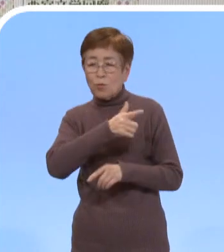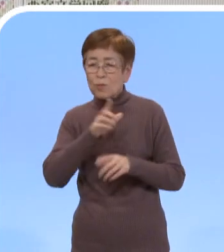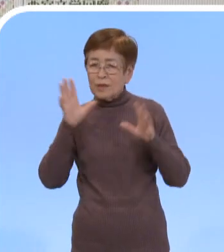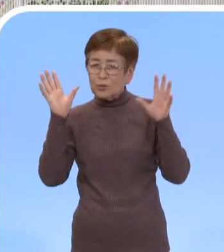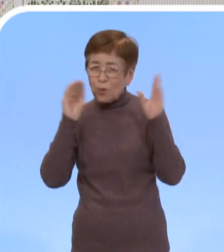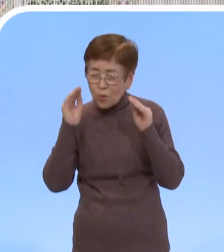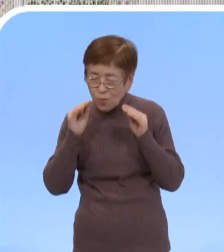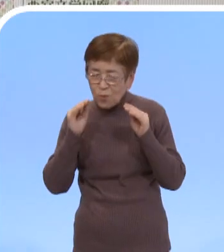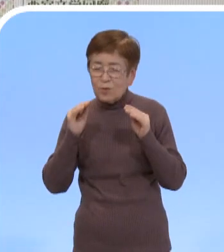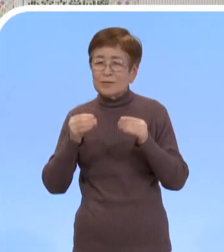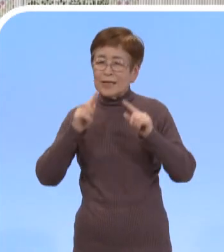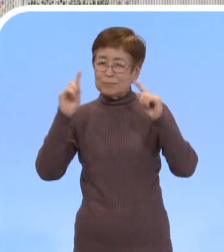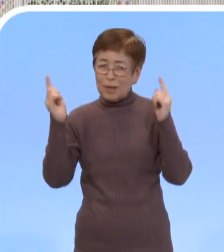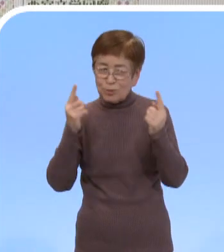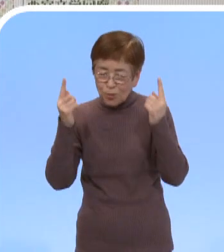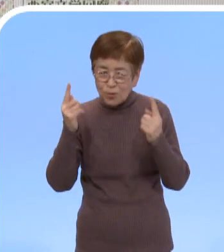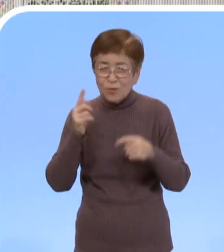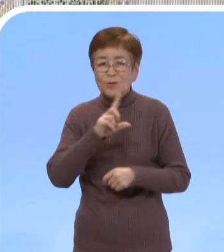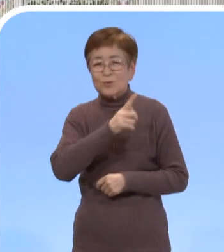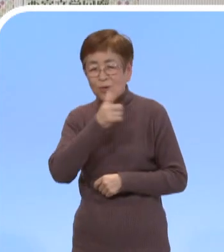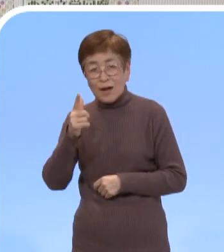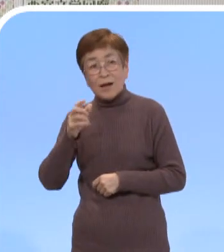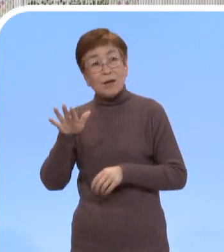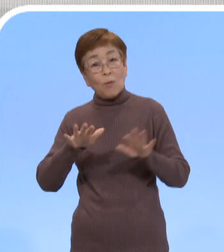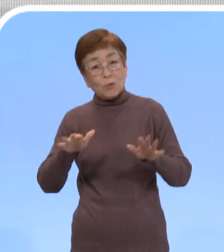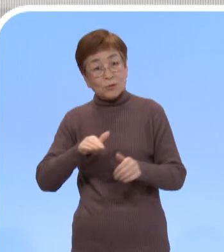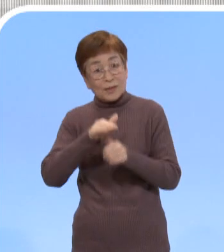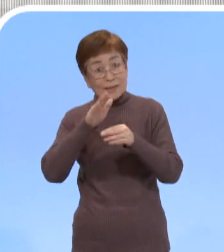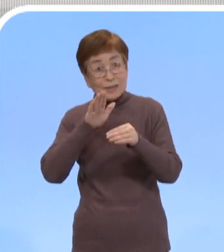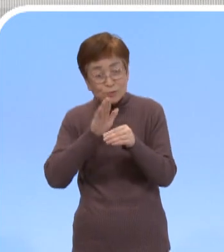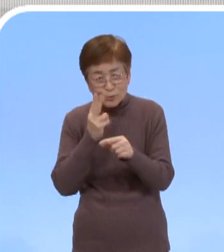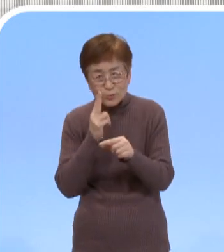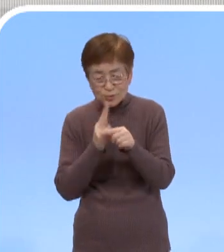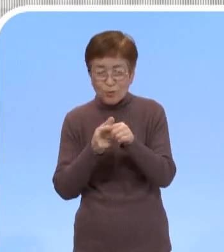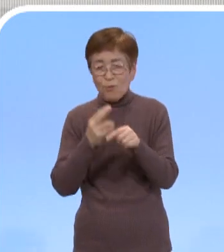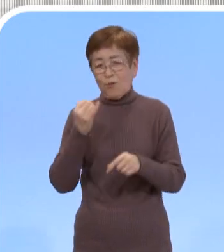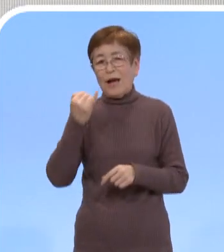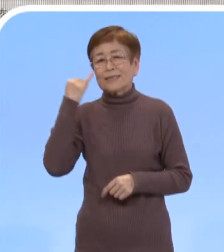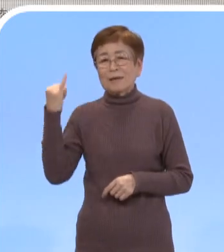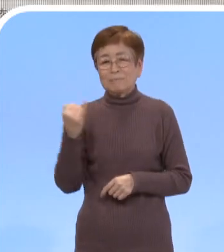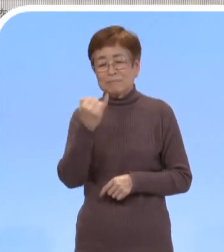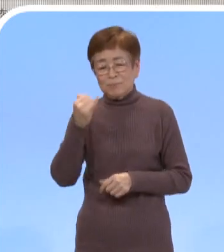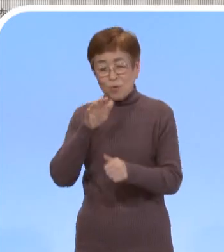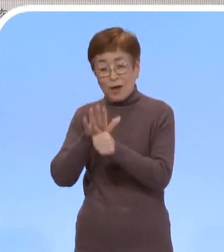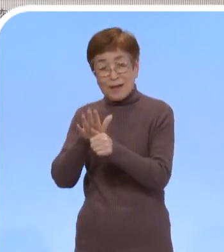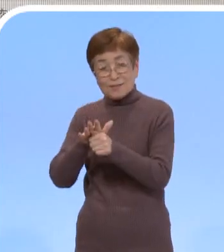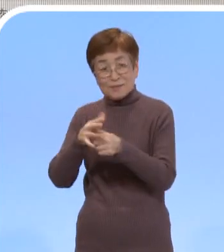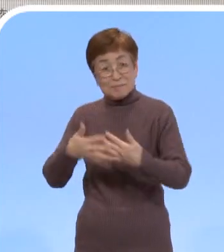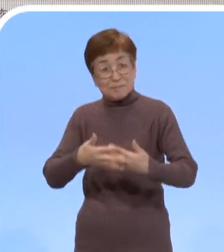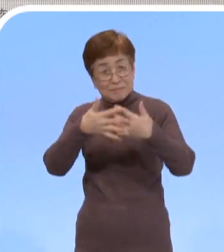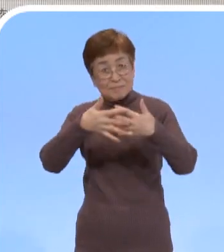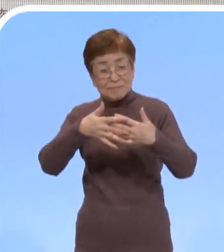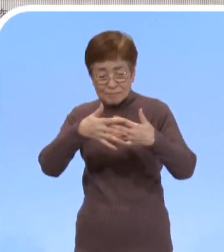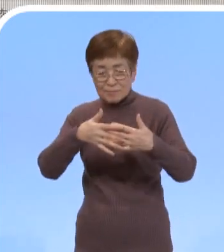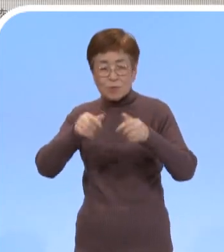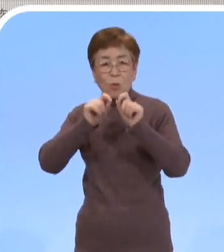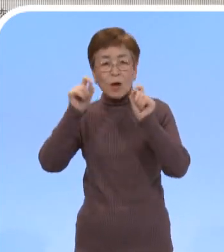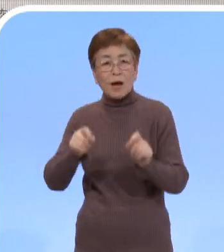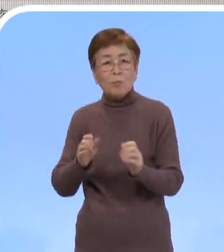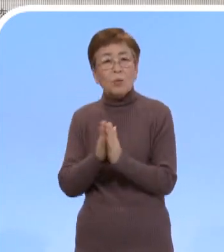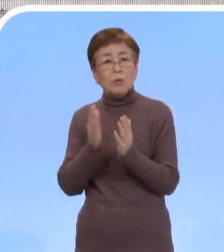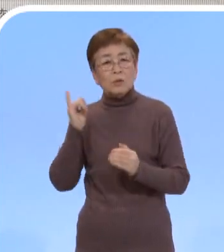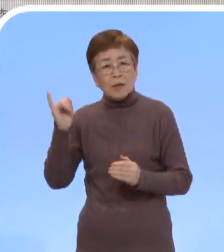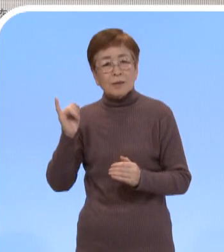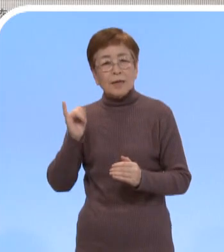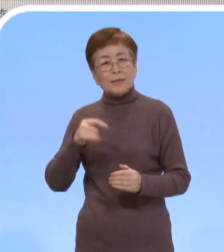さまざまな話題やニュース、イベントをはじめ、子育てママさんたちを応援するページなど、岡本さん自らが生活